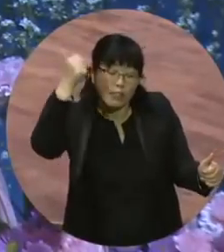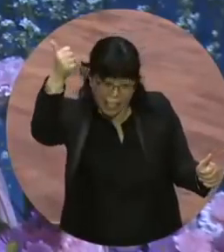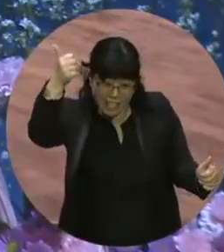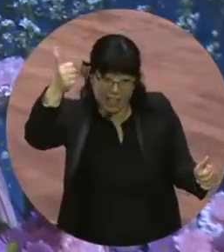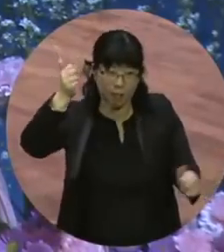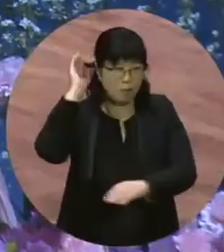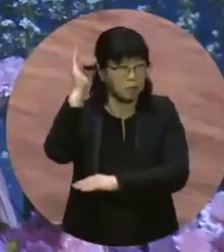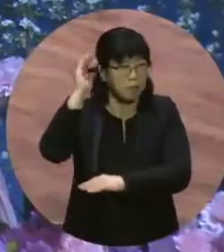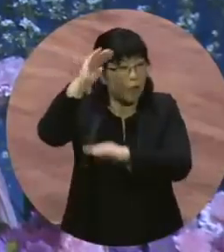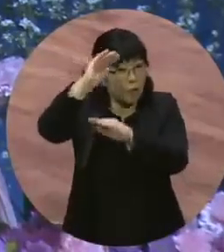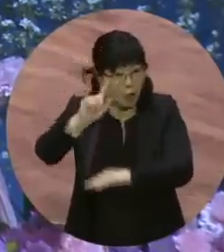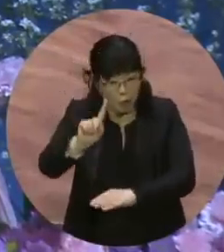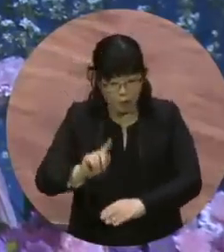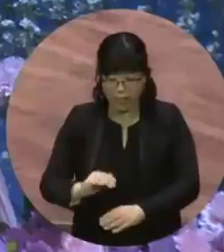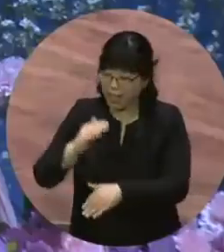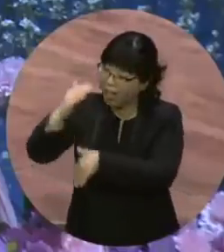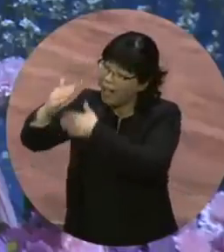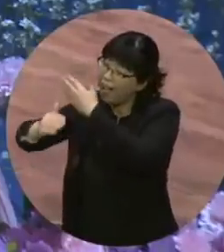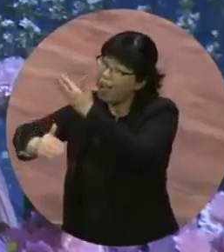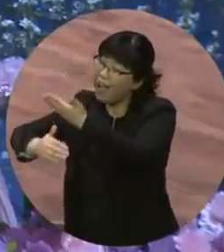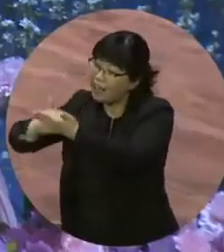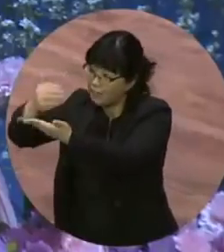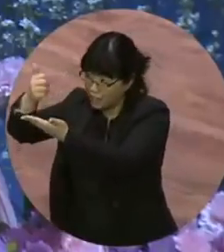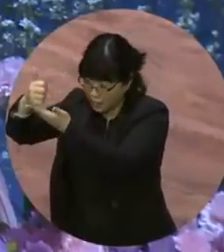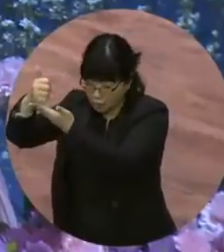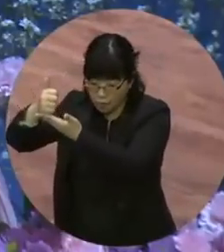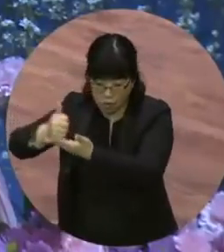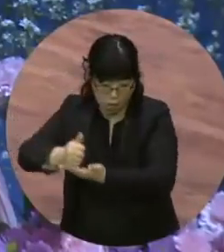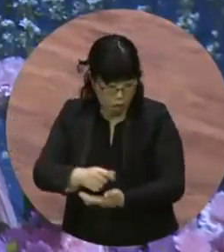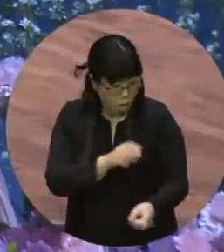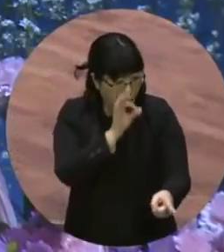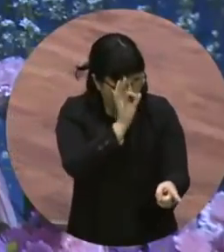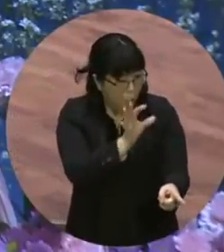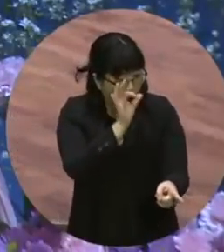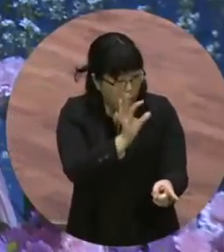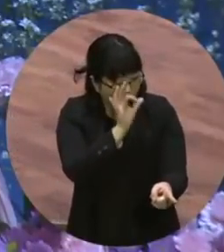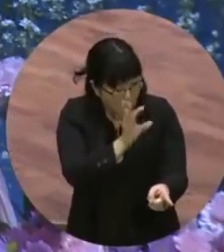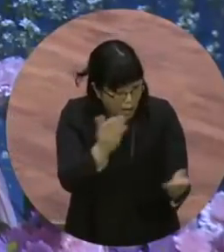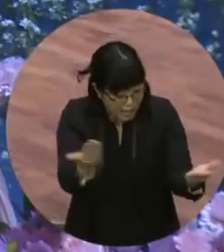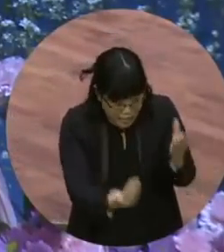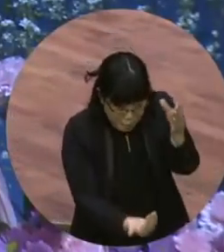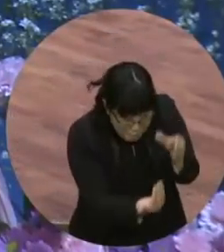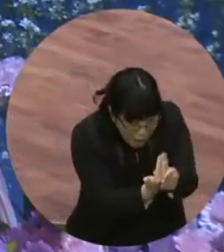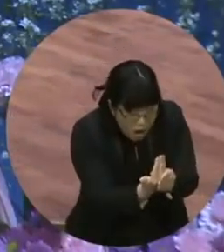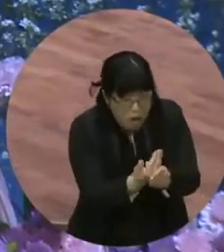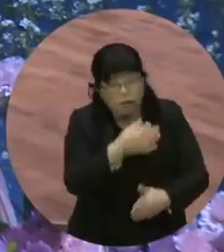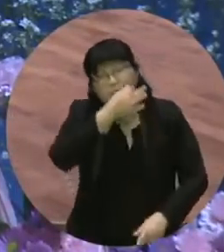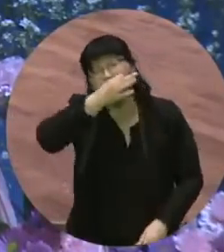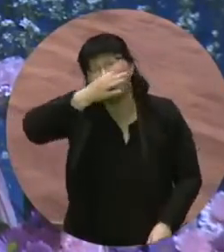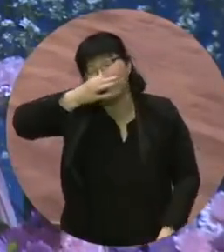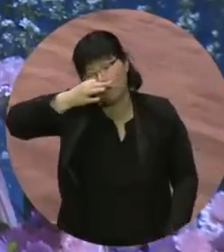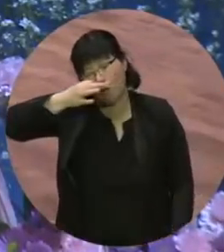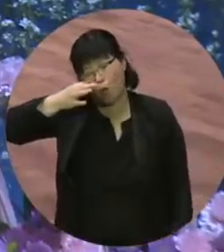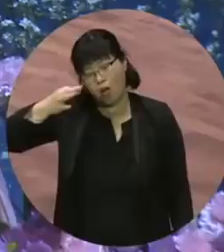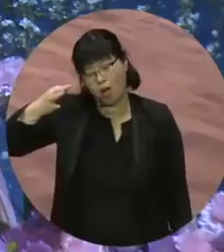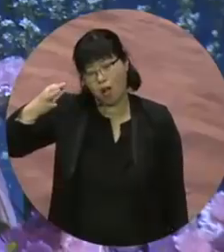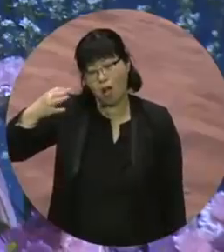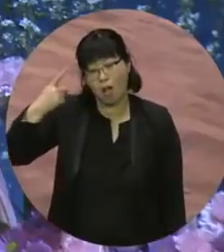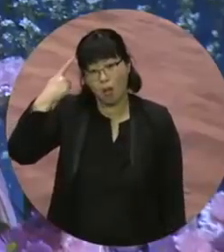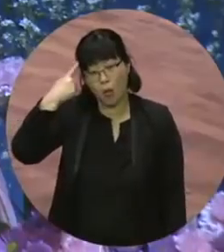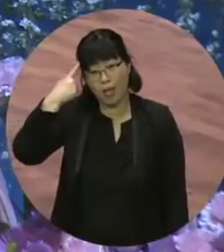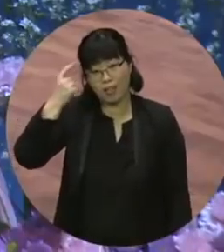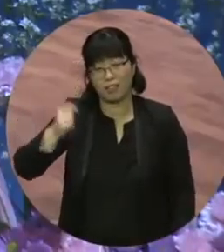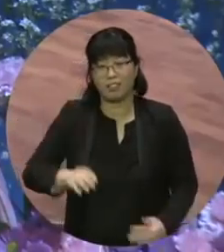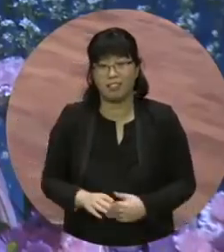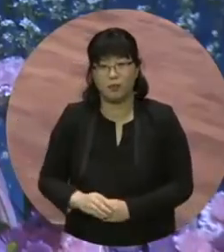자, 하나님은 불가능을 즐거워하신다. 굉장히 중요한 말이에요. 자,